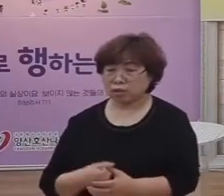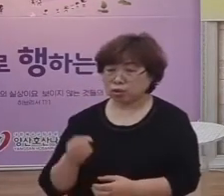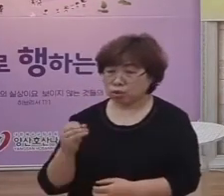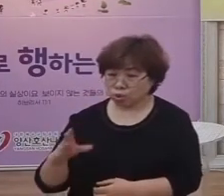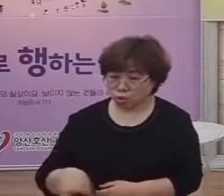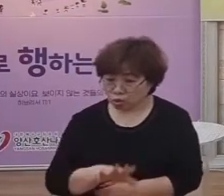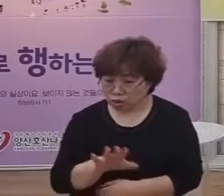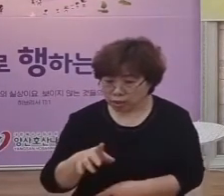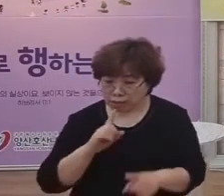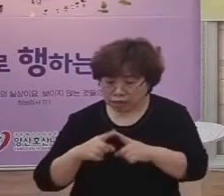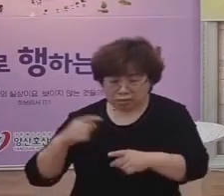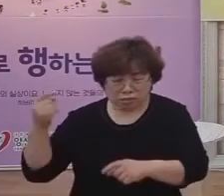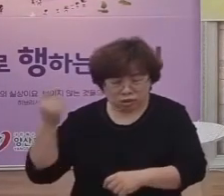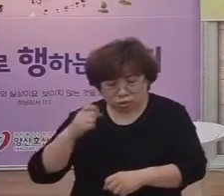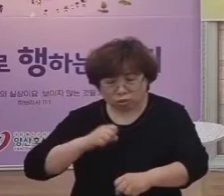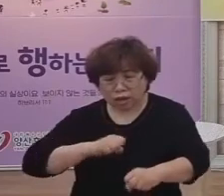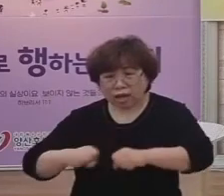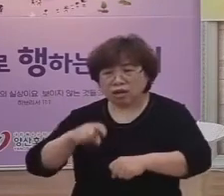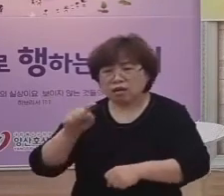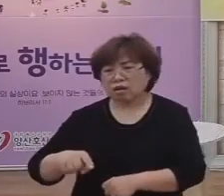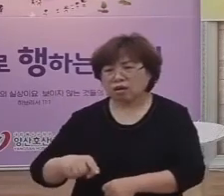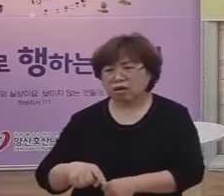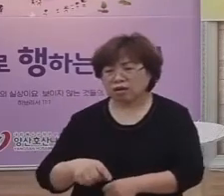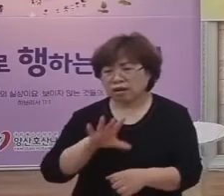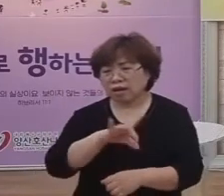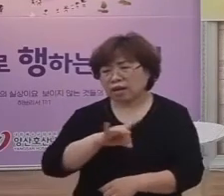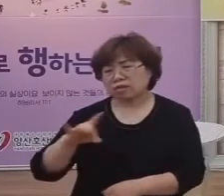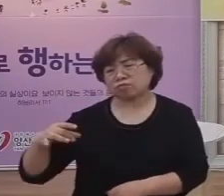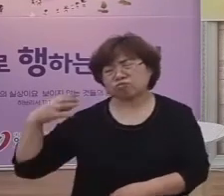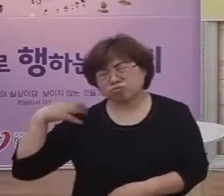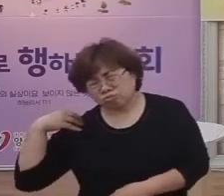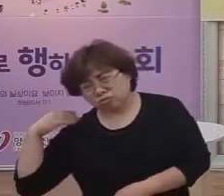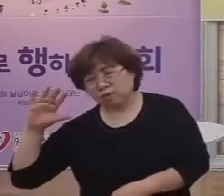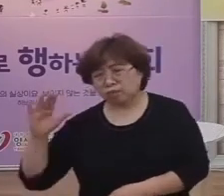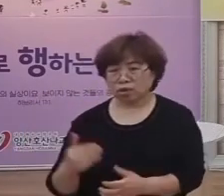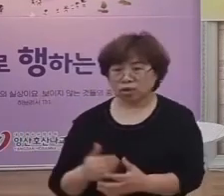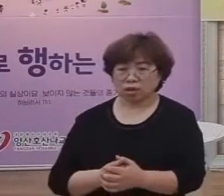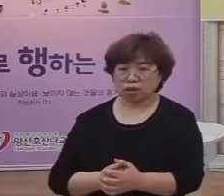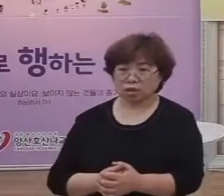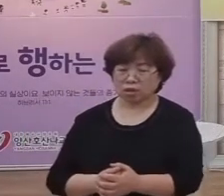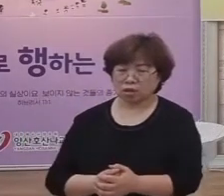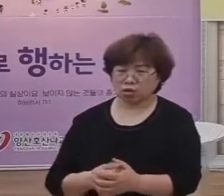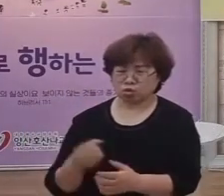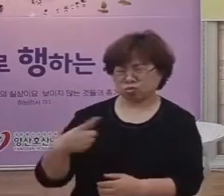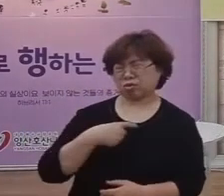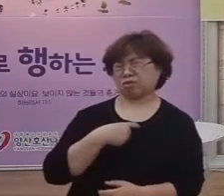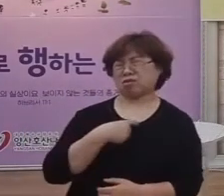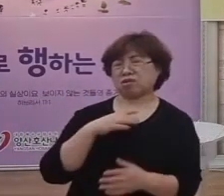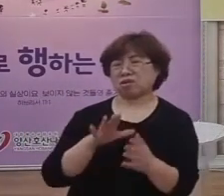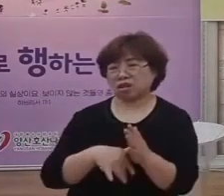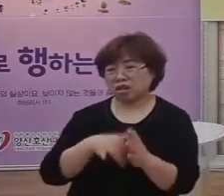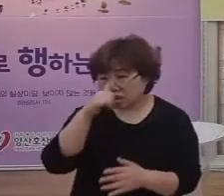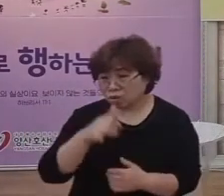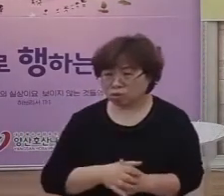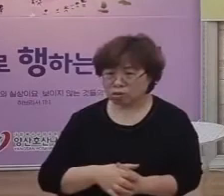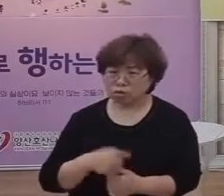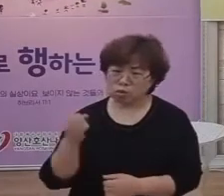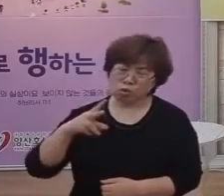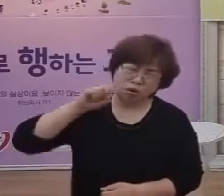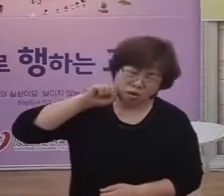말씀을 듣고 행하는 것이 때로는 부담이 되고, 때로는 싫고, 때로는